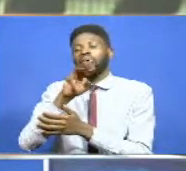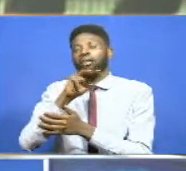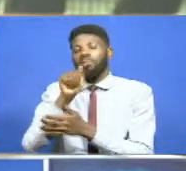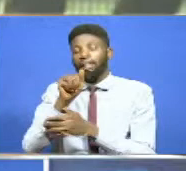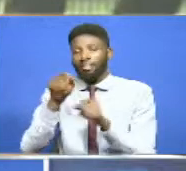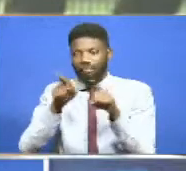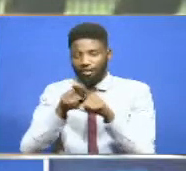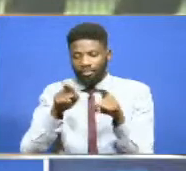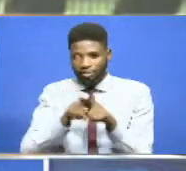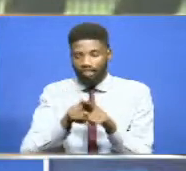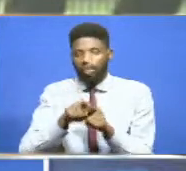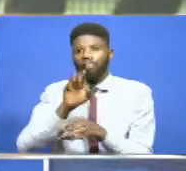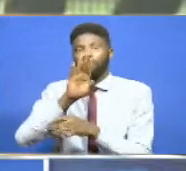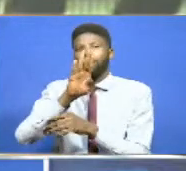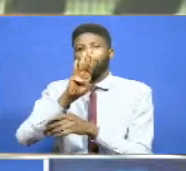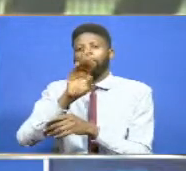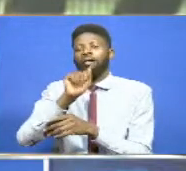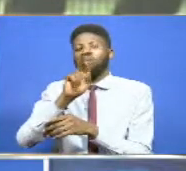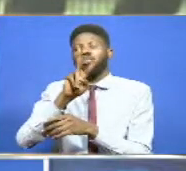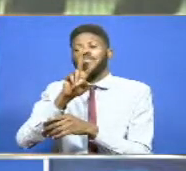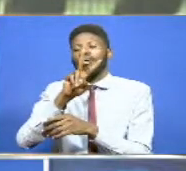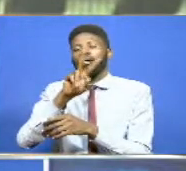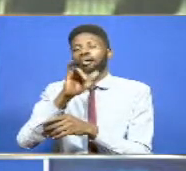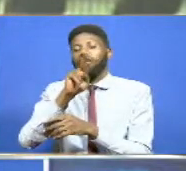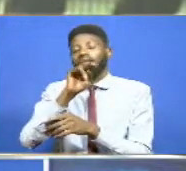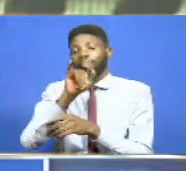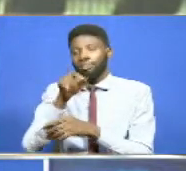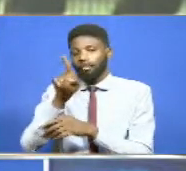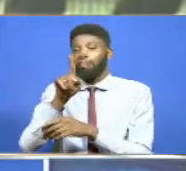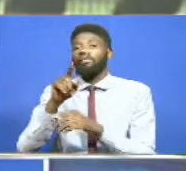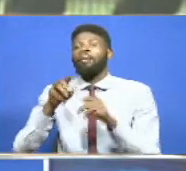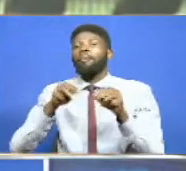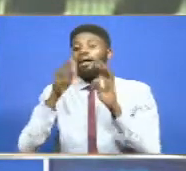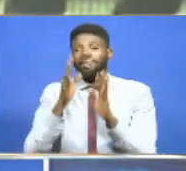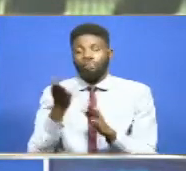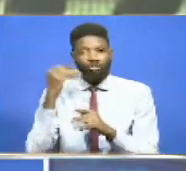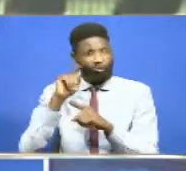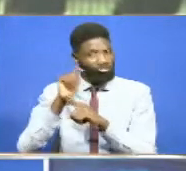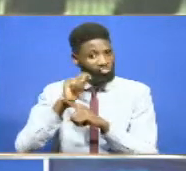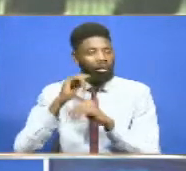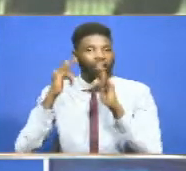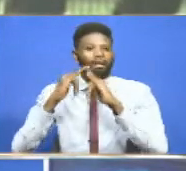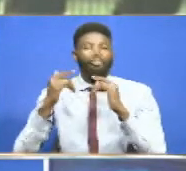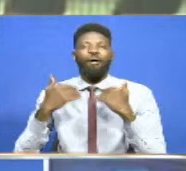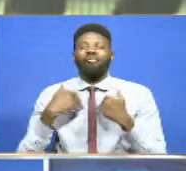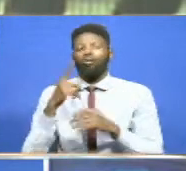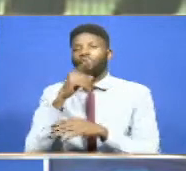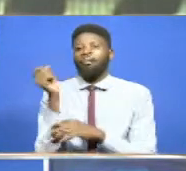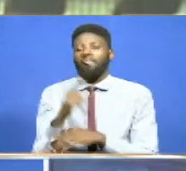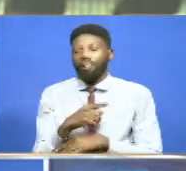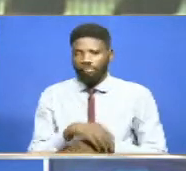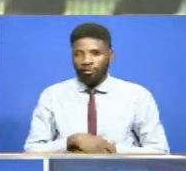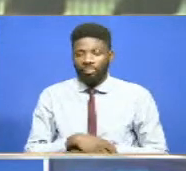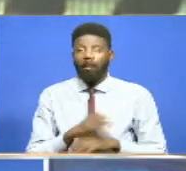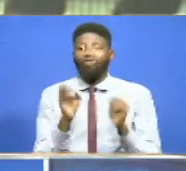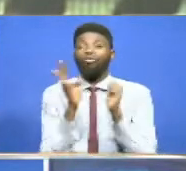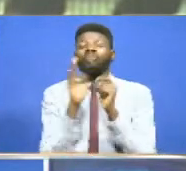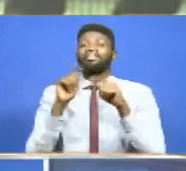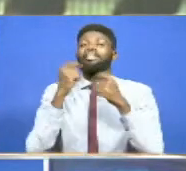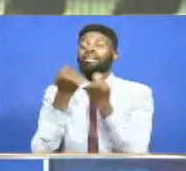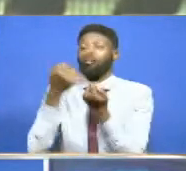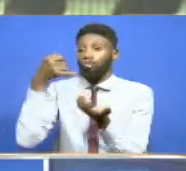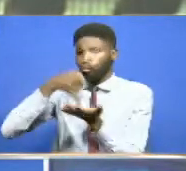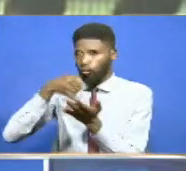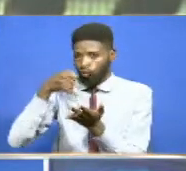timu, ilikuwa imekita kambi ya mazoezi kwa kipindi cha mwezi mmoja. Timu 14 zitashiriki kwenye mashindano hayo